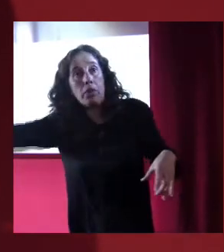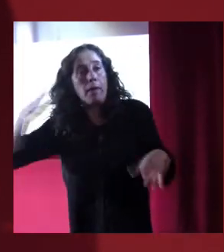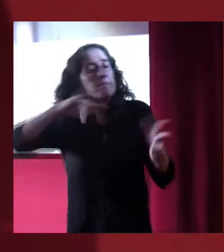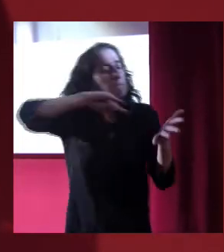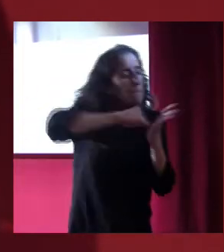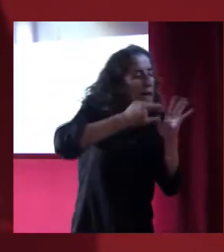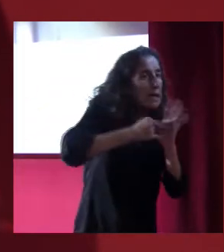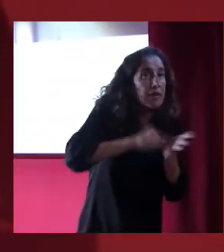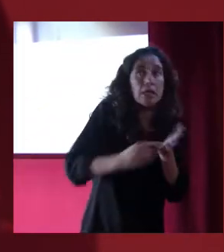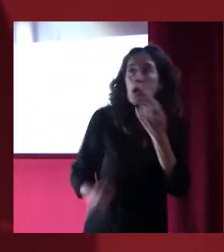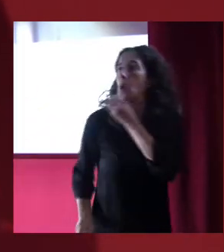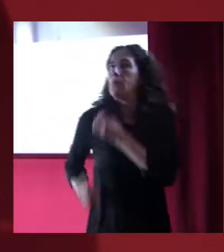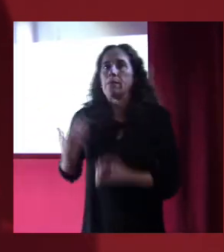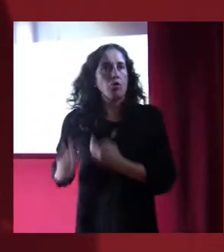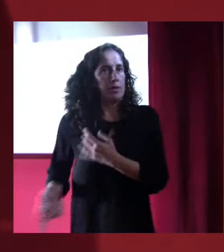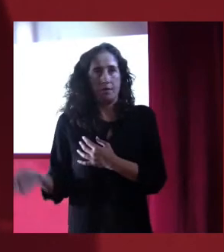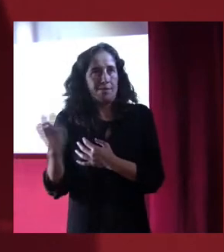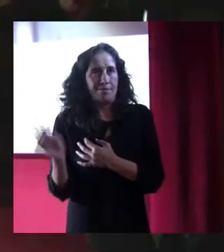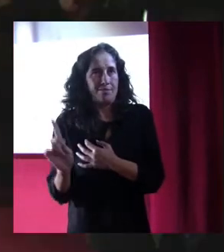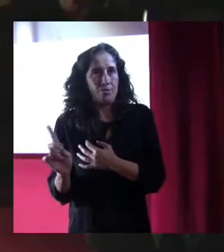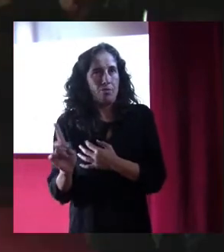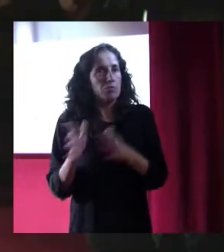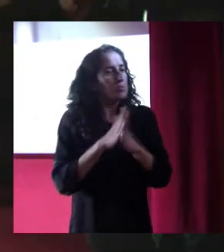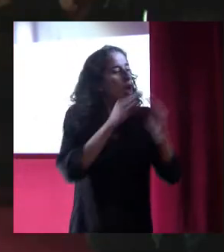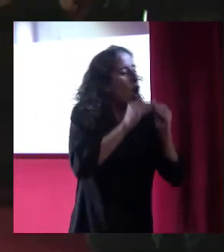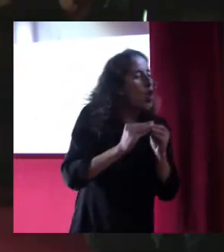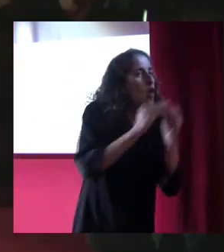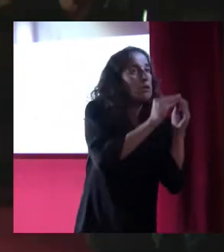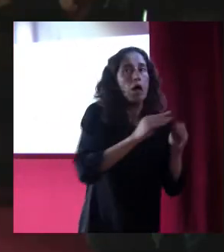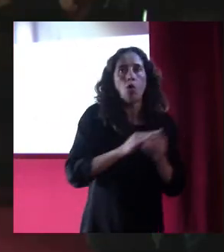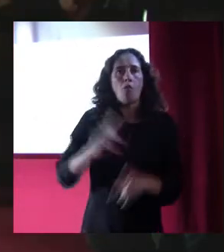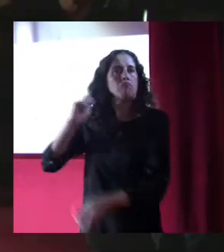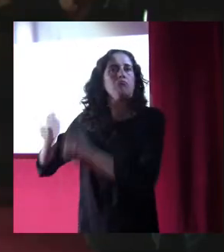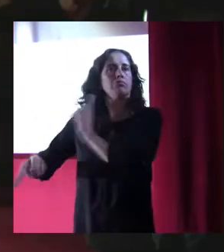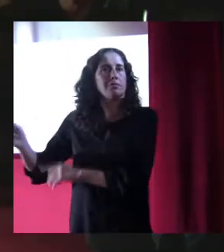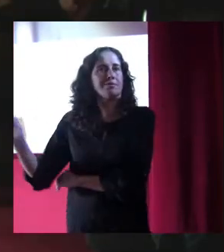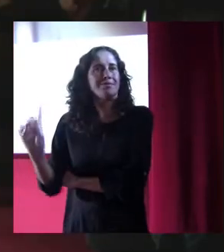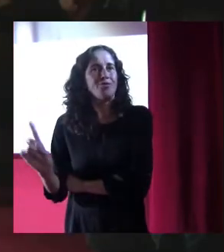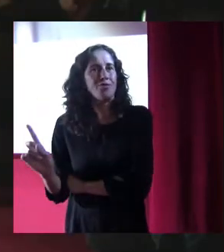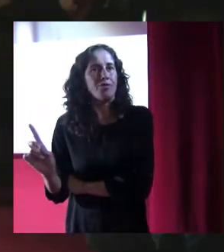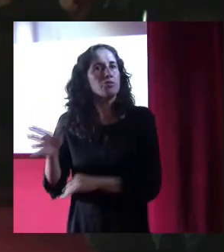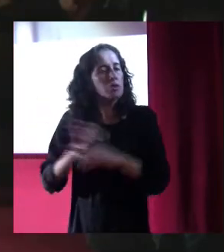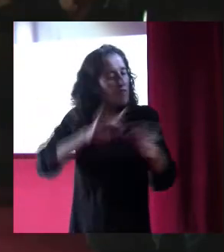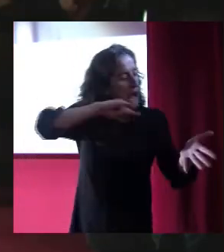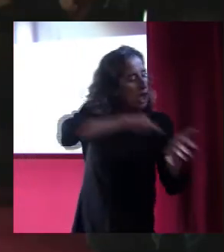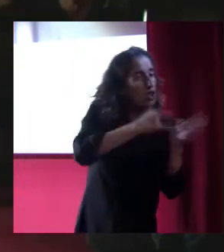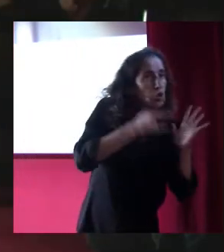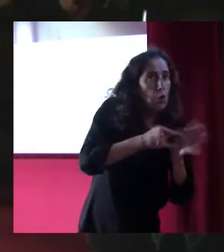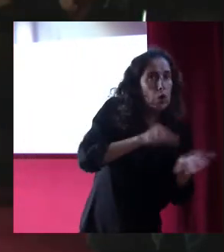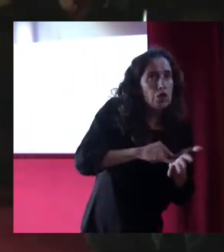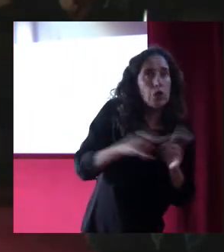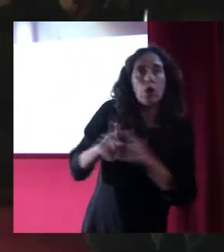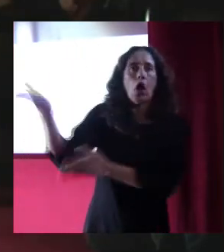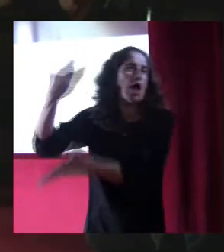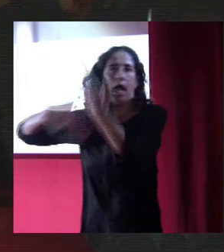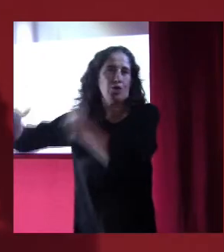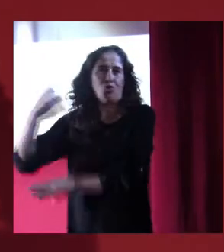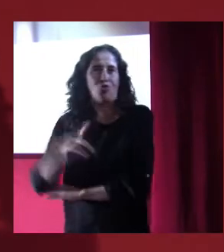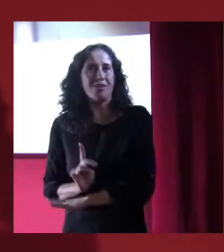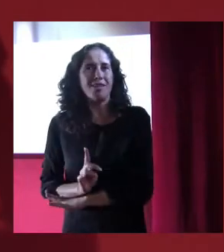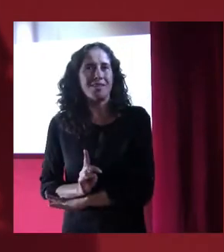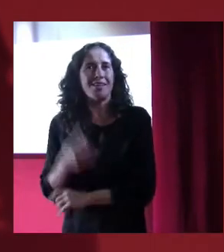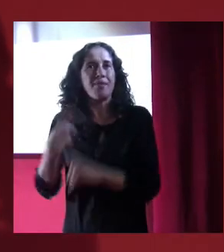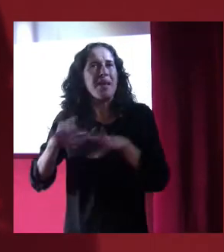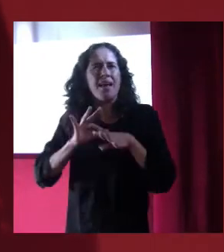planificació i no la improvisació. El consens i no la imposició. Les solucions i no les excuses. Perquè